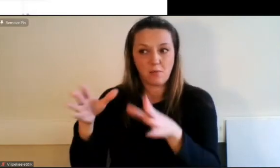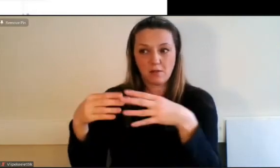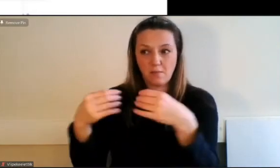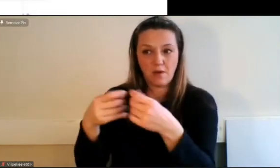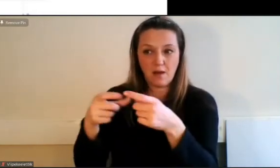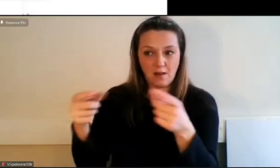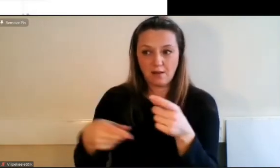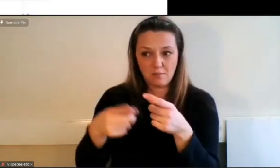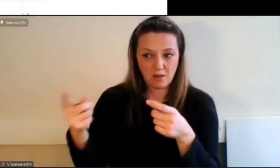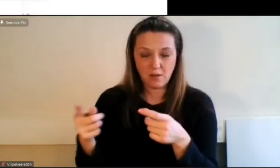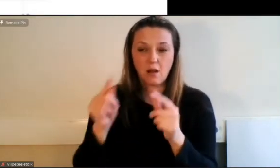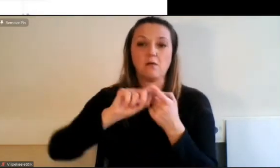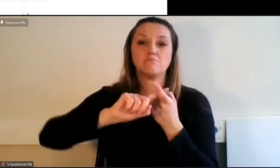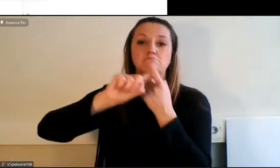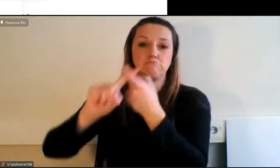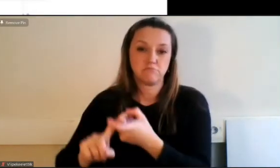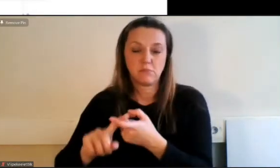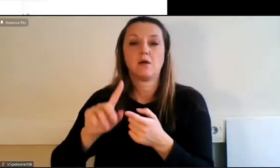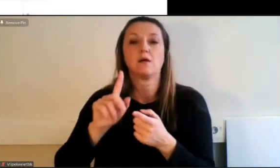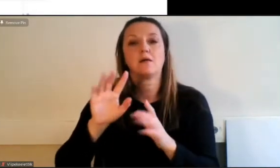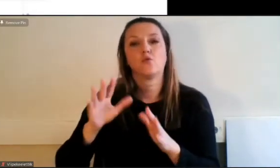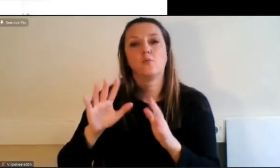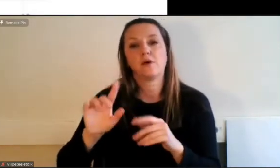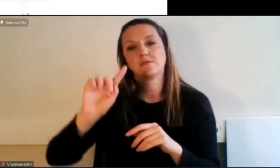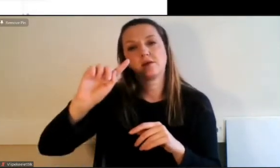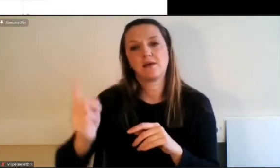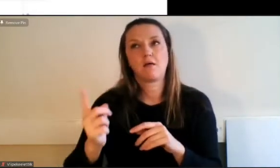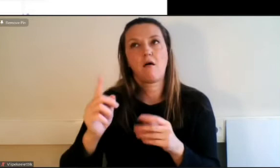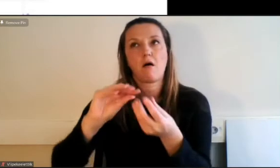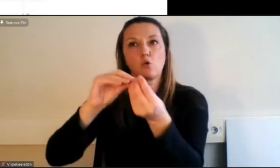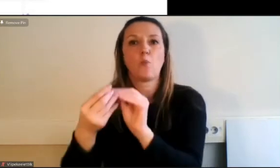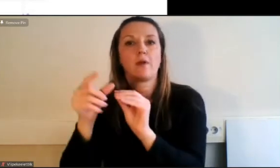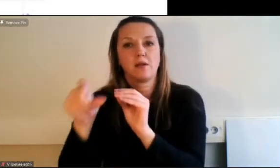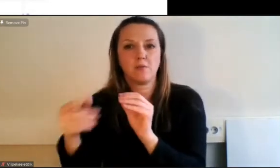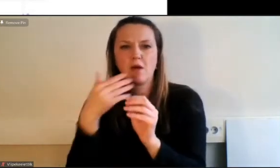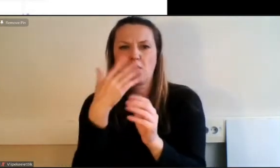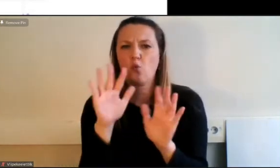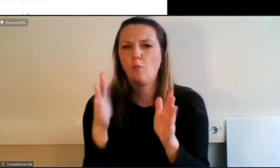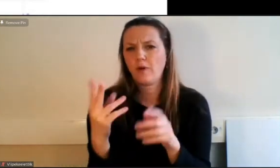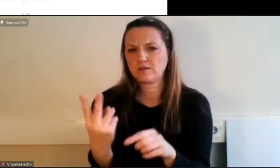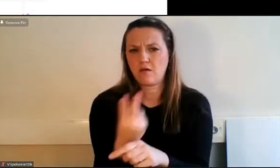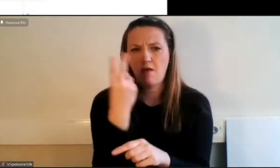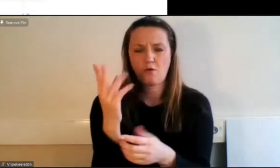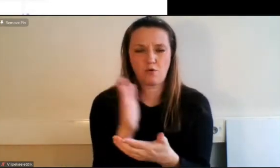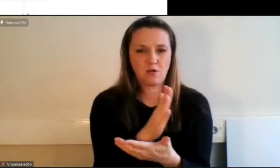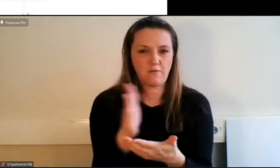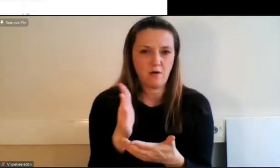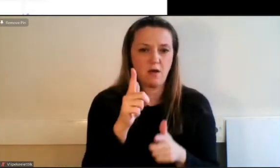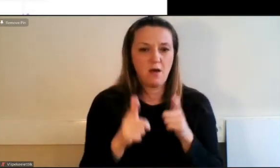inimesed tõesti nende hingamisteedes seda viirust on väga palju, sama palju kui vaktsineerimata